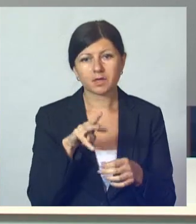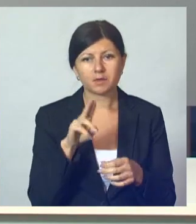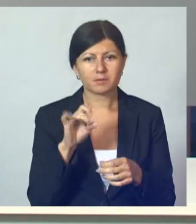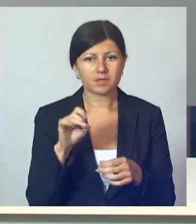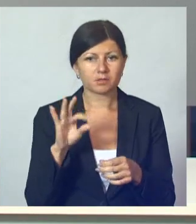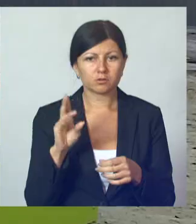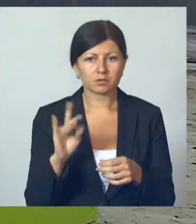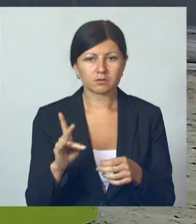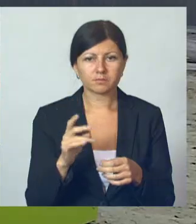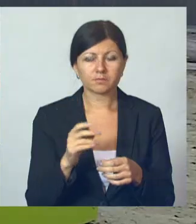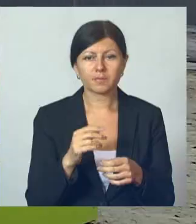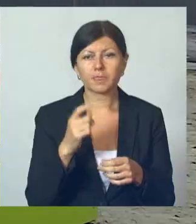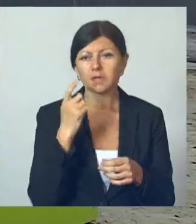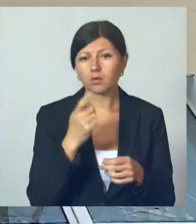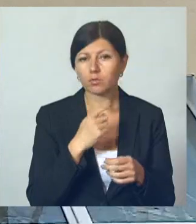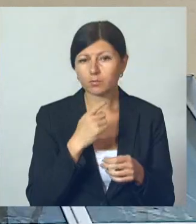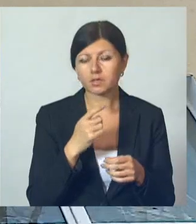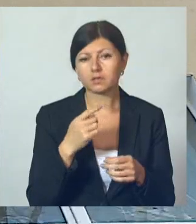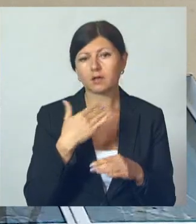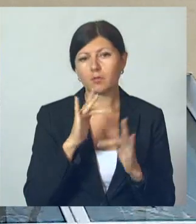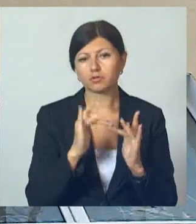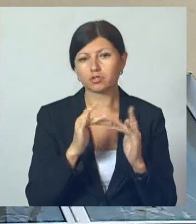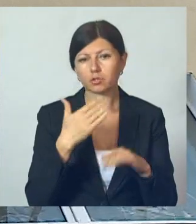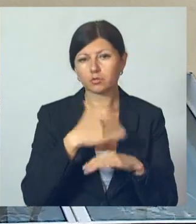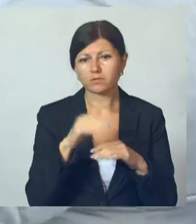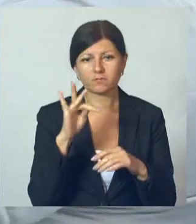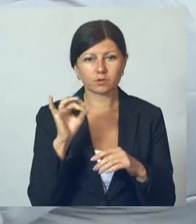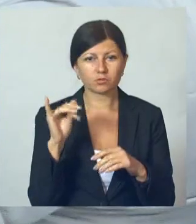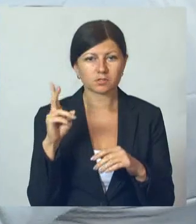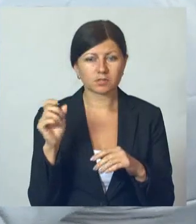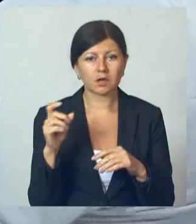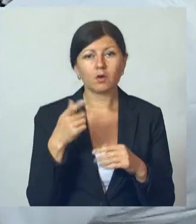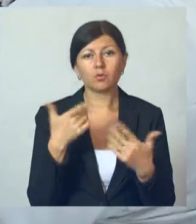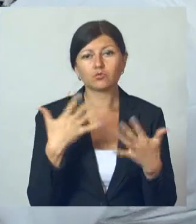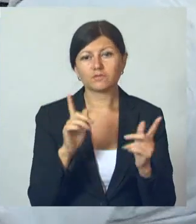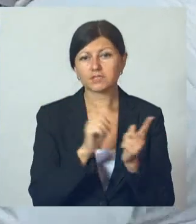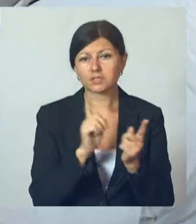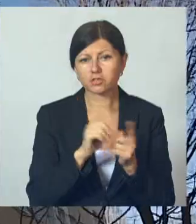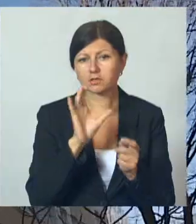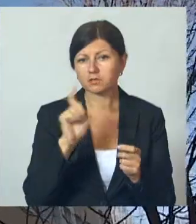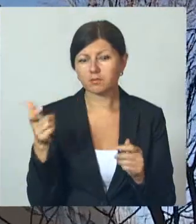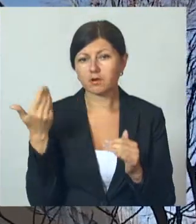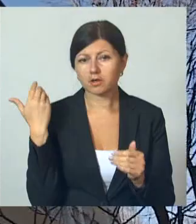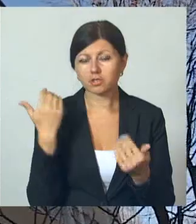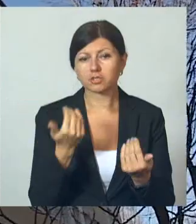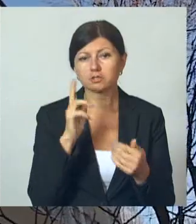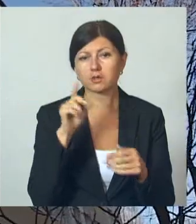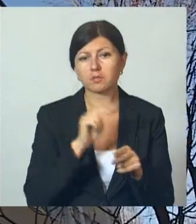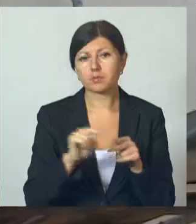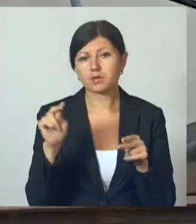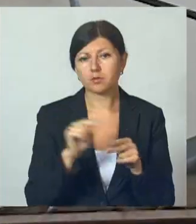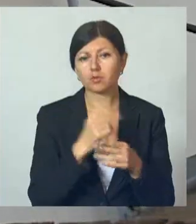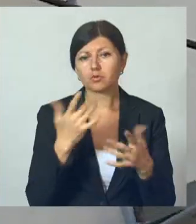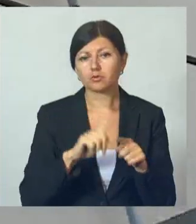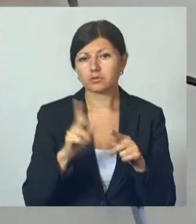Перетокин. Губкин, общежитие на улице Фрунзе. С местными жителями губернатор уже встречался ранее. Сейчас капремонт здания на